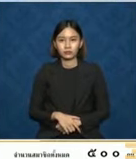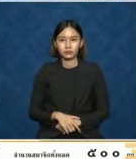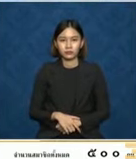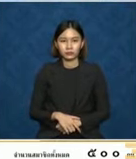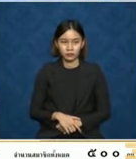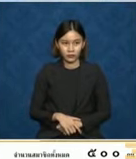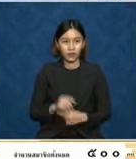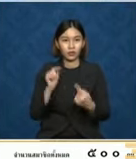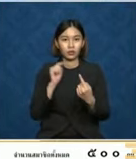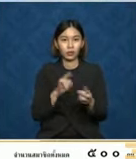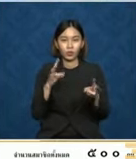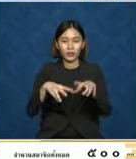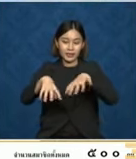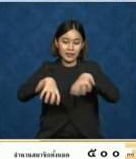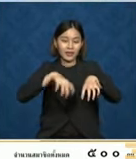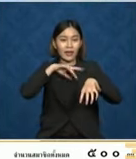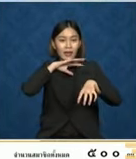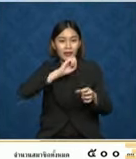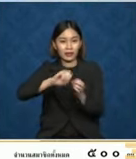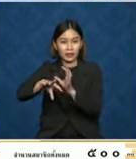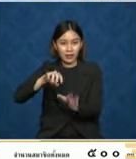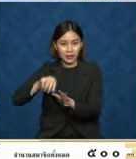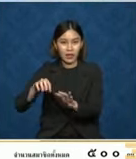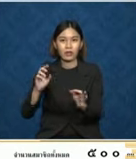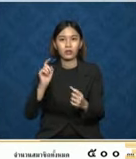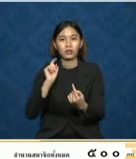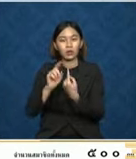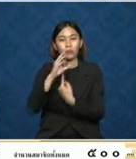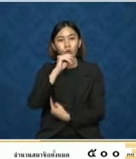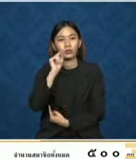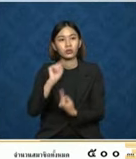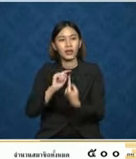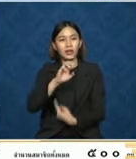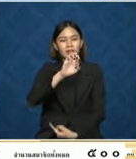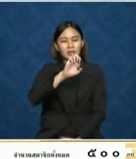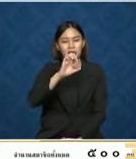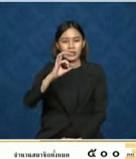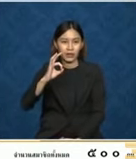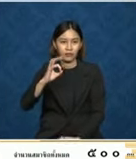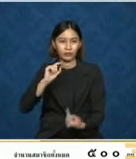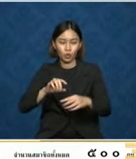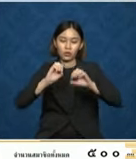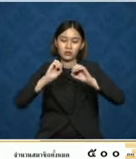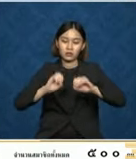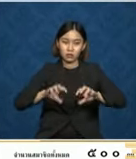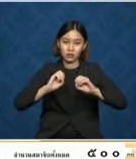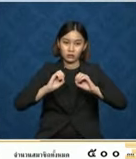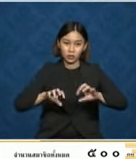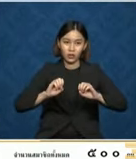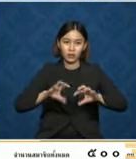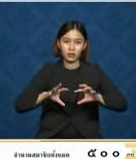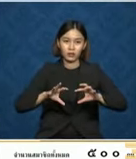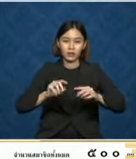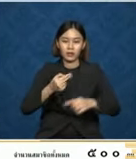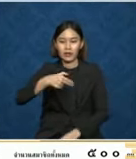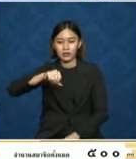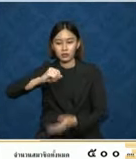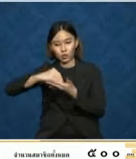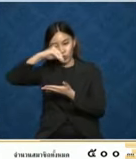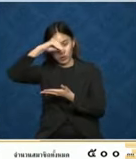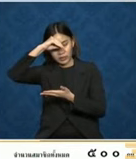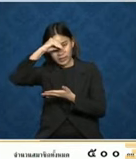เรื่องการจัดการขยะนะคะเราไม่พูดถึงเรื่องการใช้นะคะ EF ในการสอนในการอยู่ในหลักสูตรการศึกษา